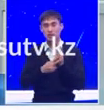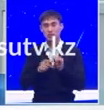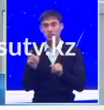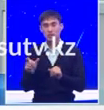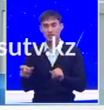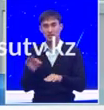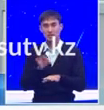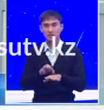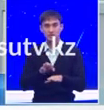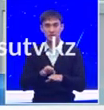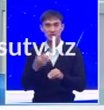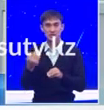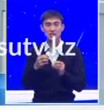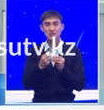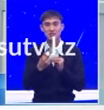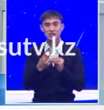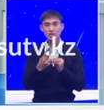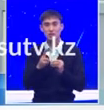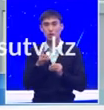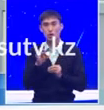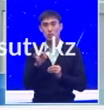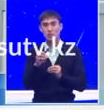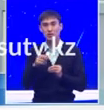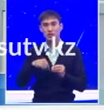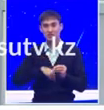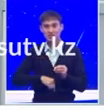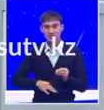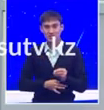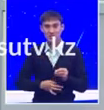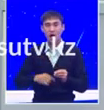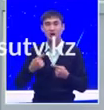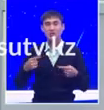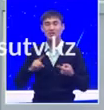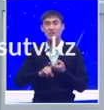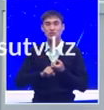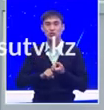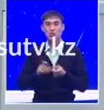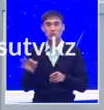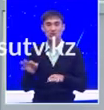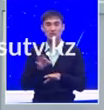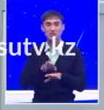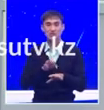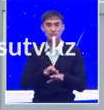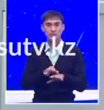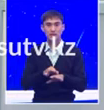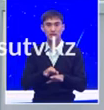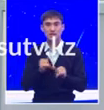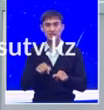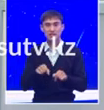них 12 колопроктологических, остальные инфекционные пациенты. Здесь